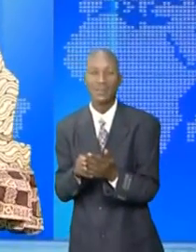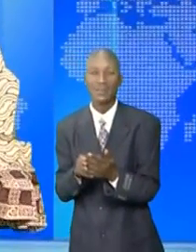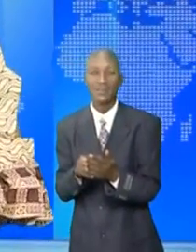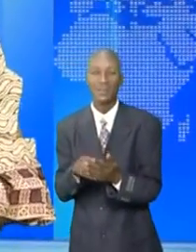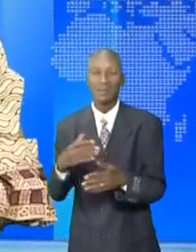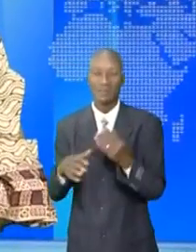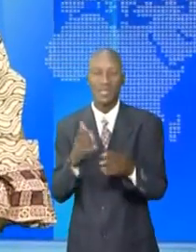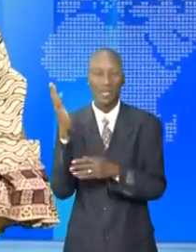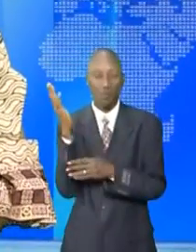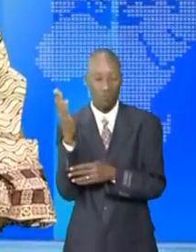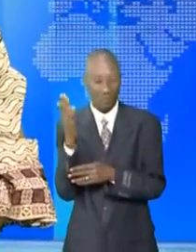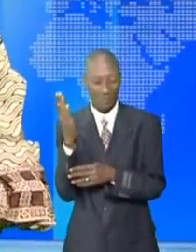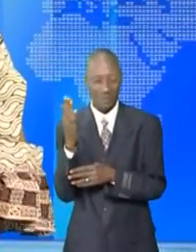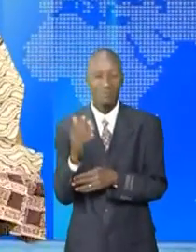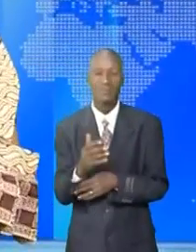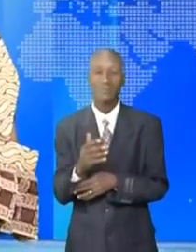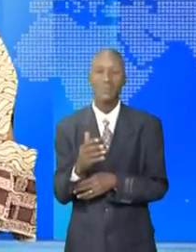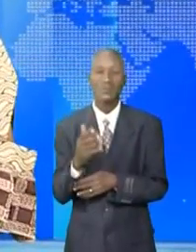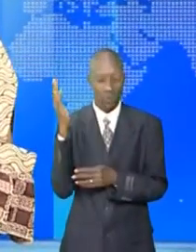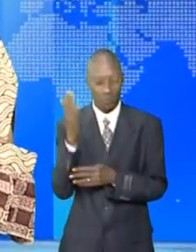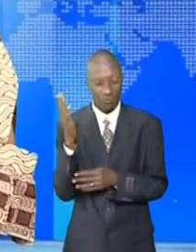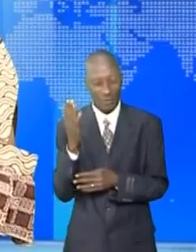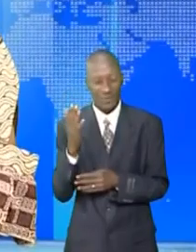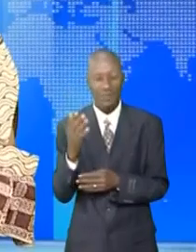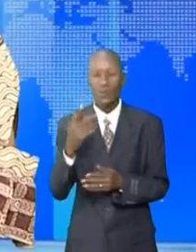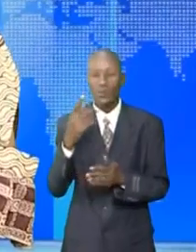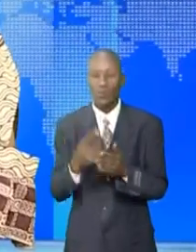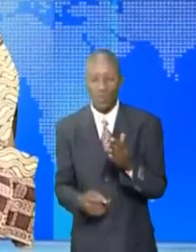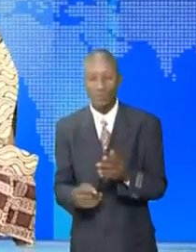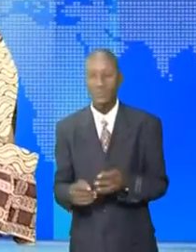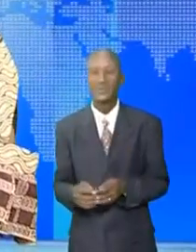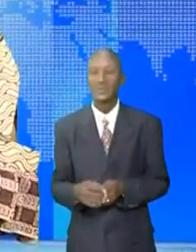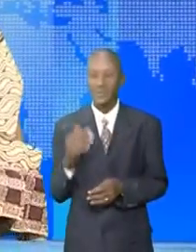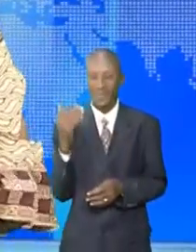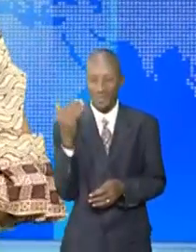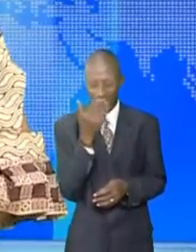par Madame le directeur général de la CNSS, Agnès Mouad Naouesh Katang, en